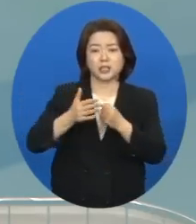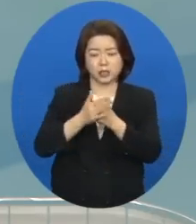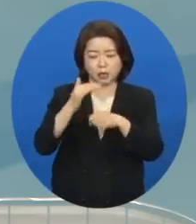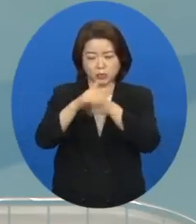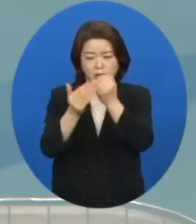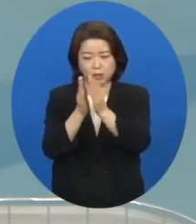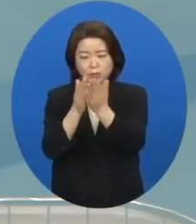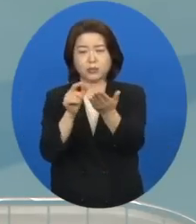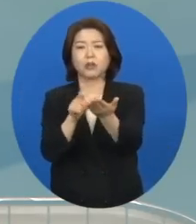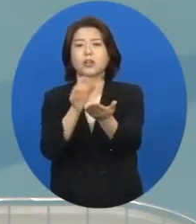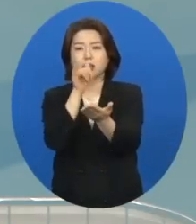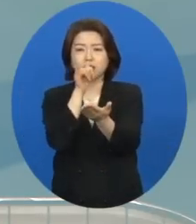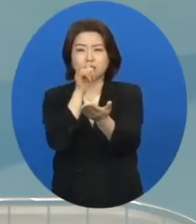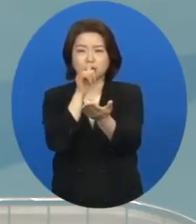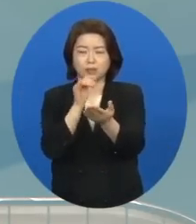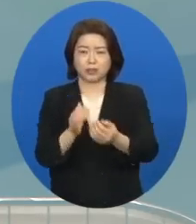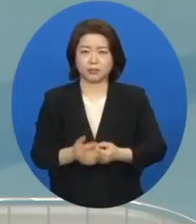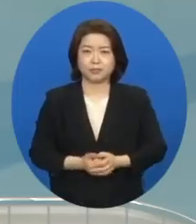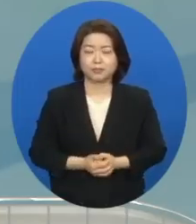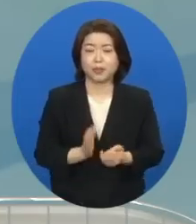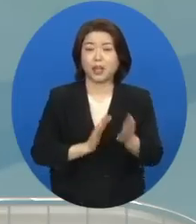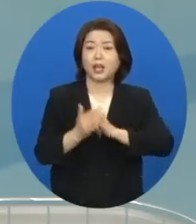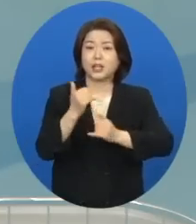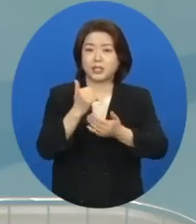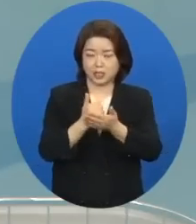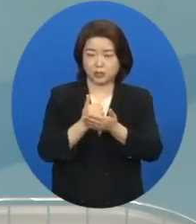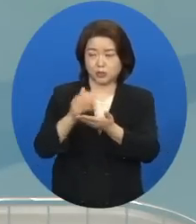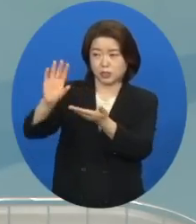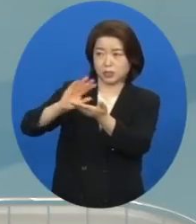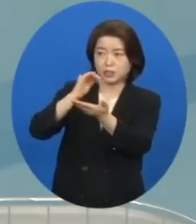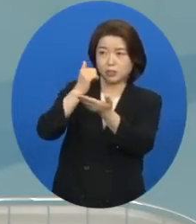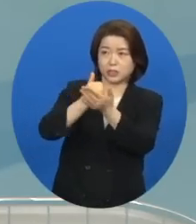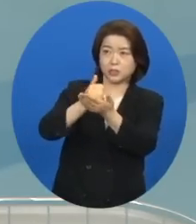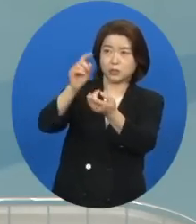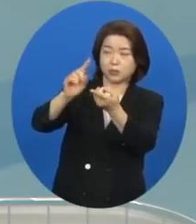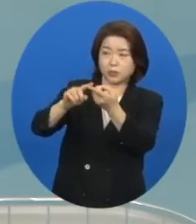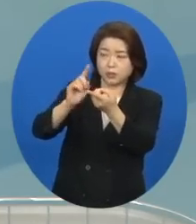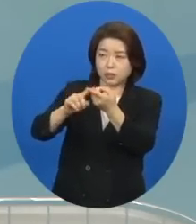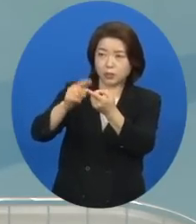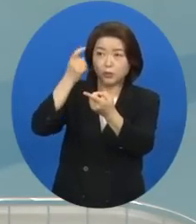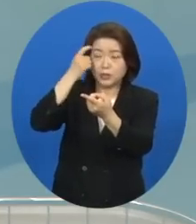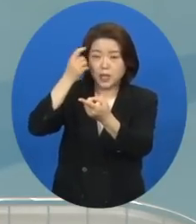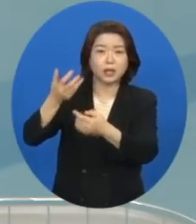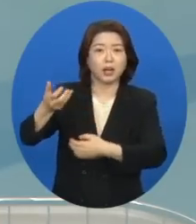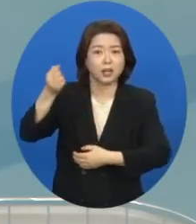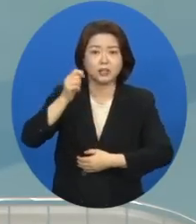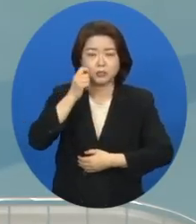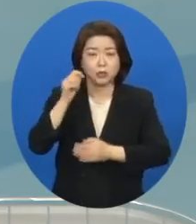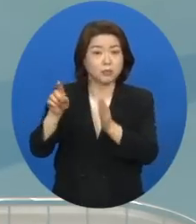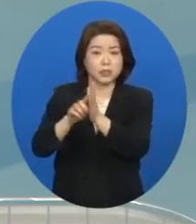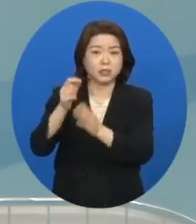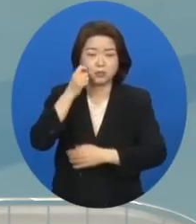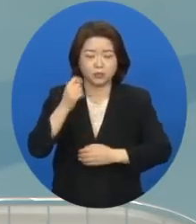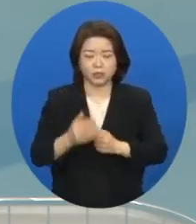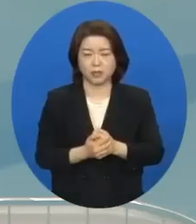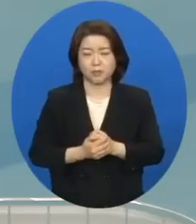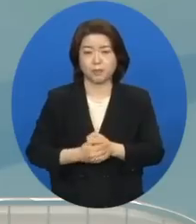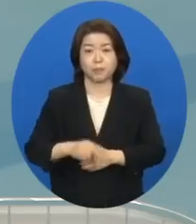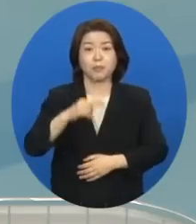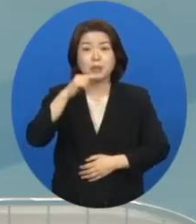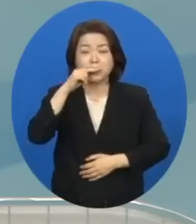성경은 말합니다. 예수님을 예수님 그리스도로 보지 못한 거죠. 이사야 선지자는